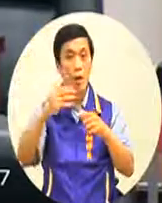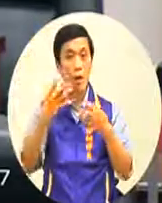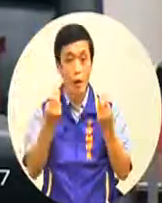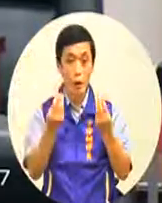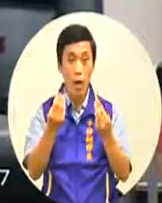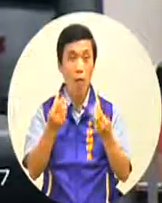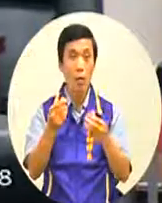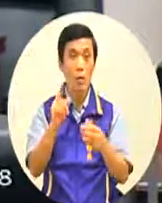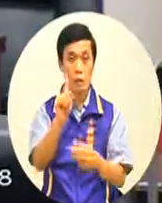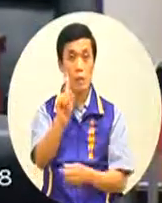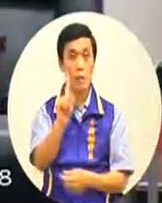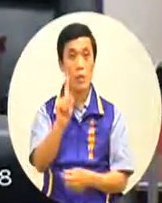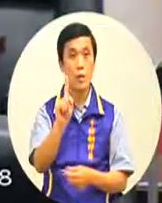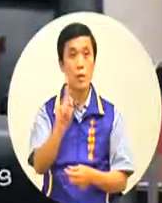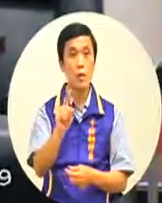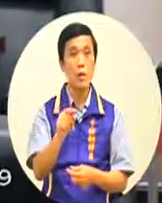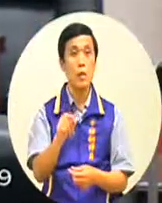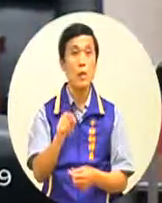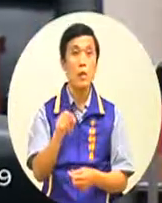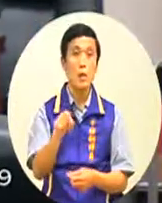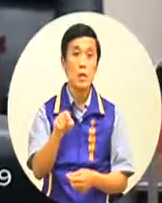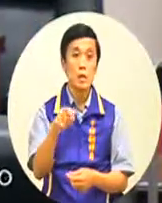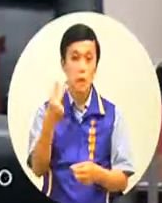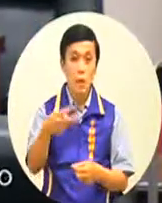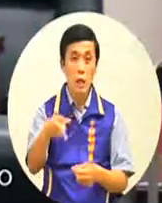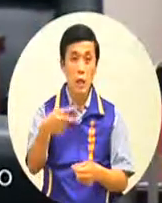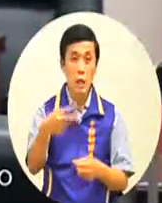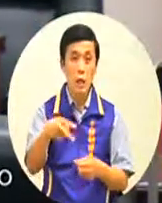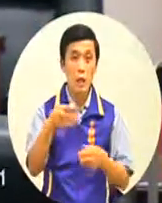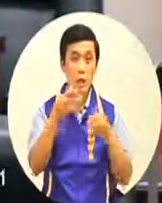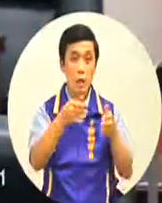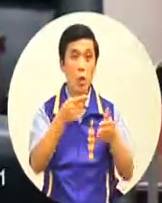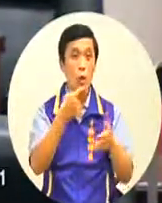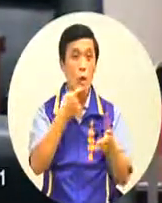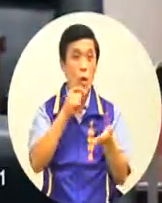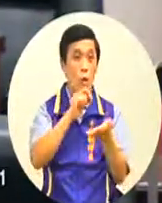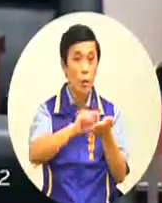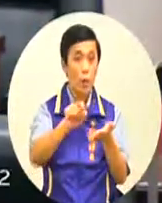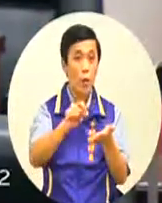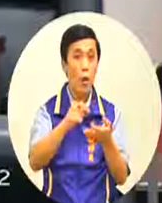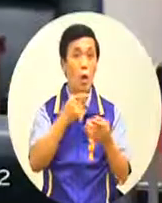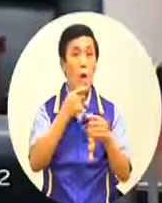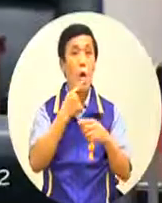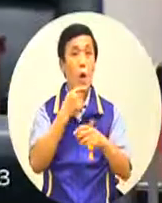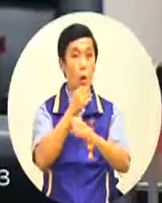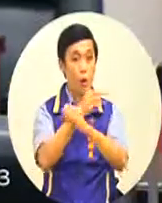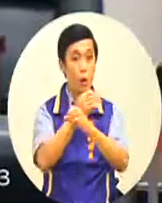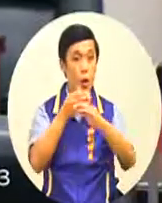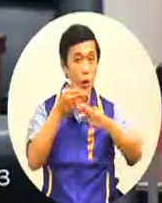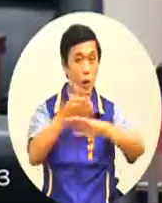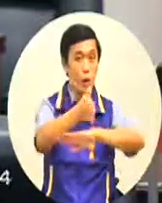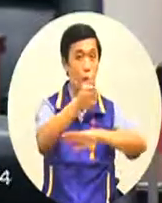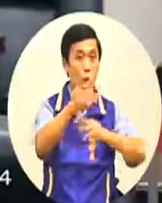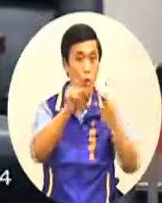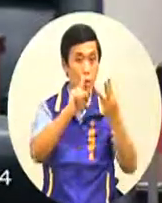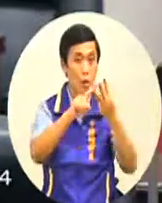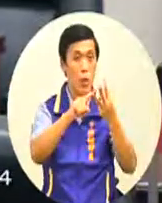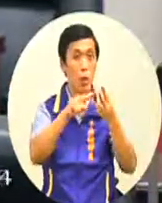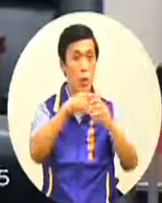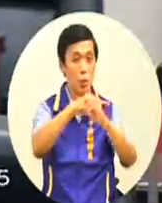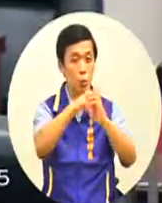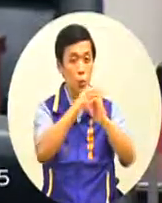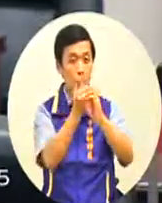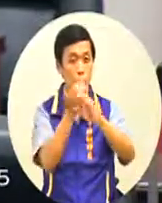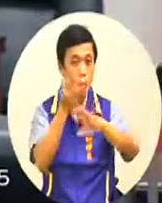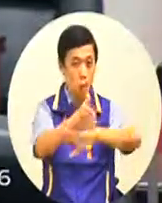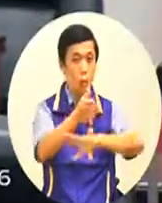尼，你搁人变成开红单、闯红灯，搁包括超速，全部